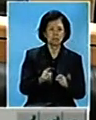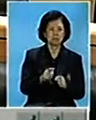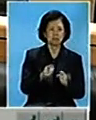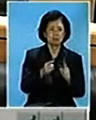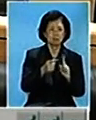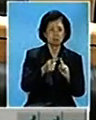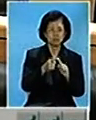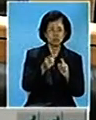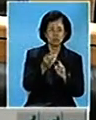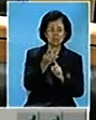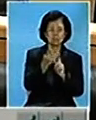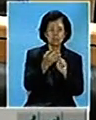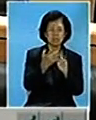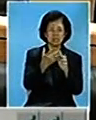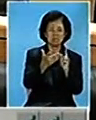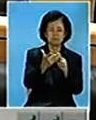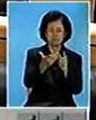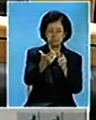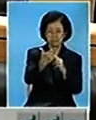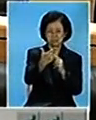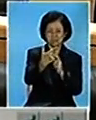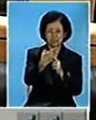นิ้วอีก4นิ้วเนี่ยมันชี้เข้าหาตัวเองนะครับ